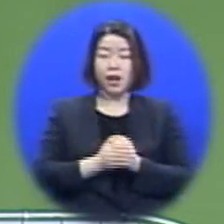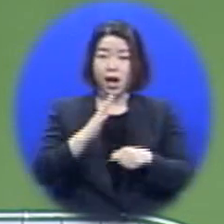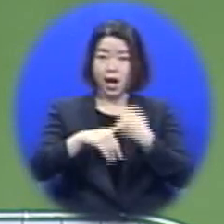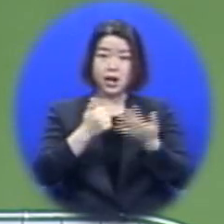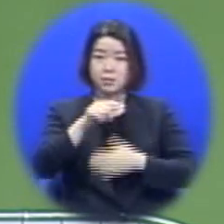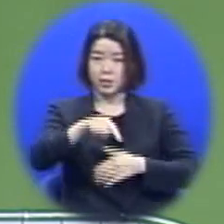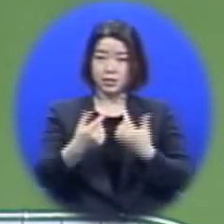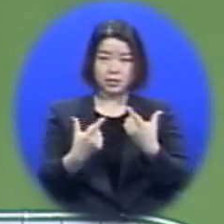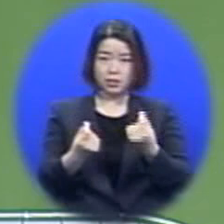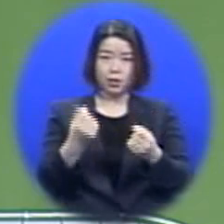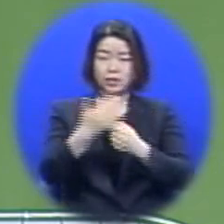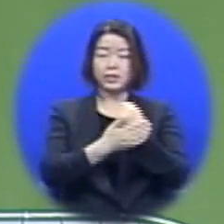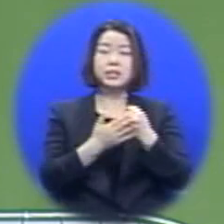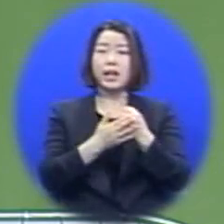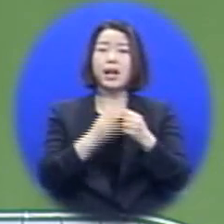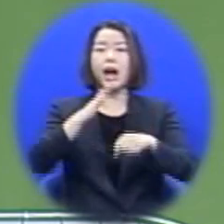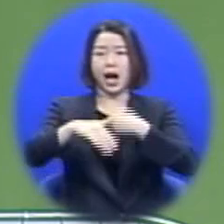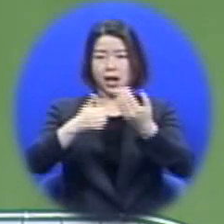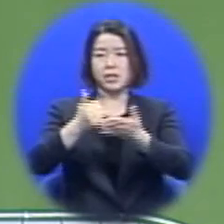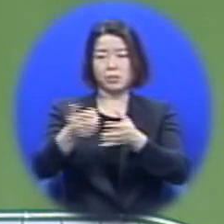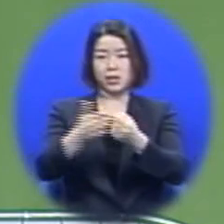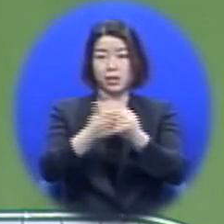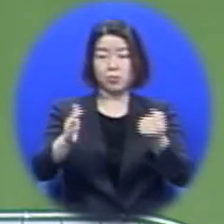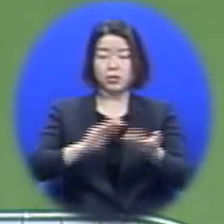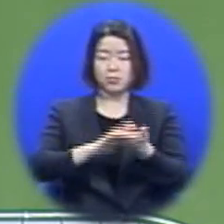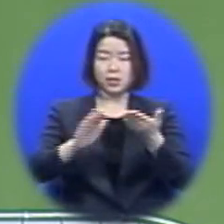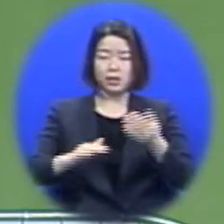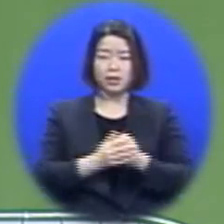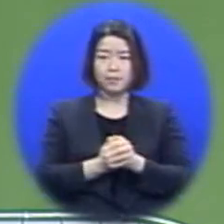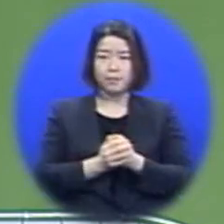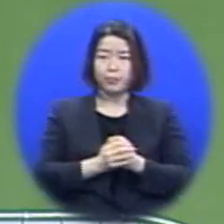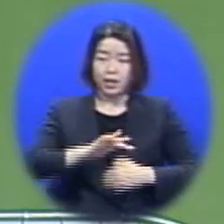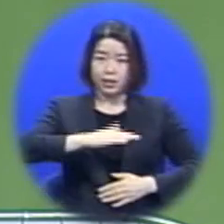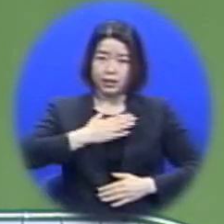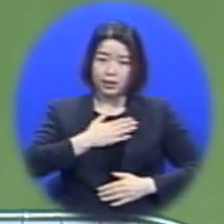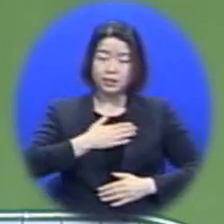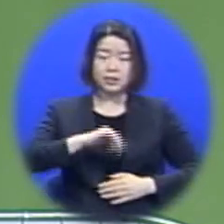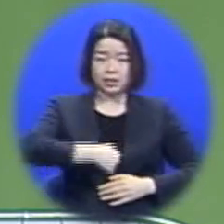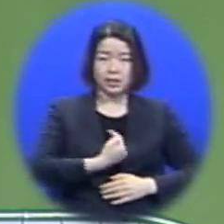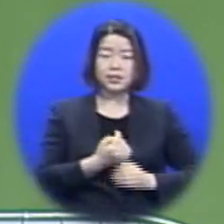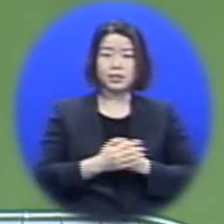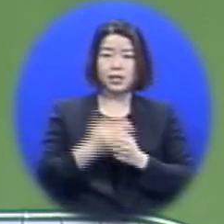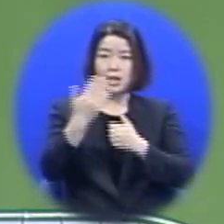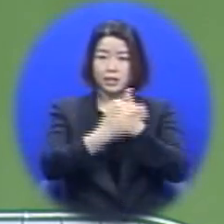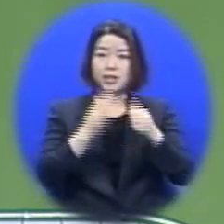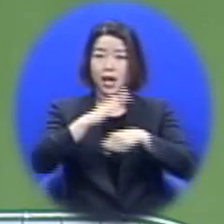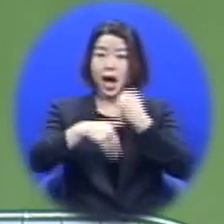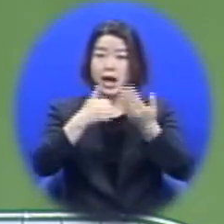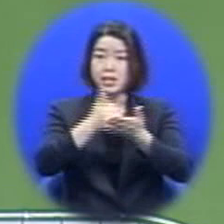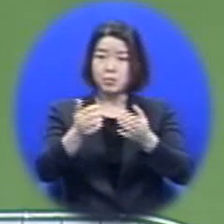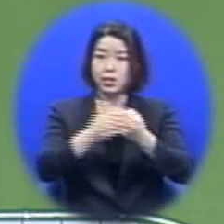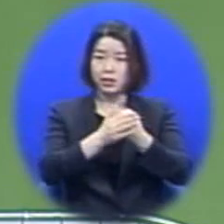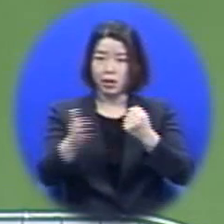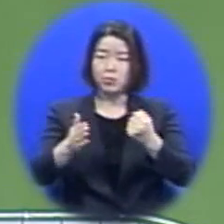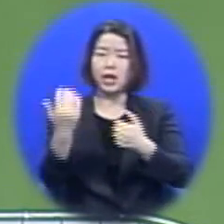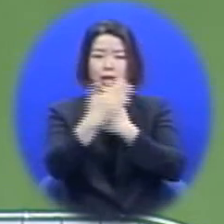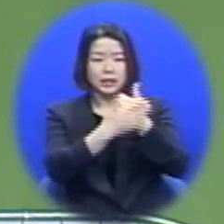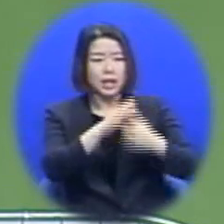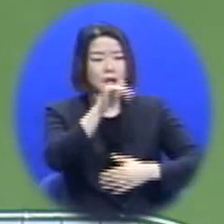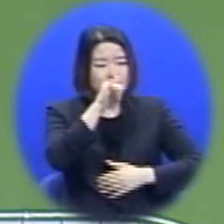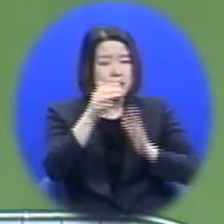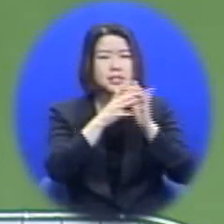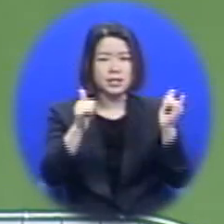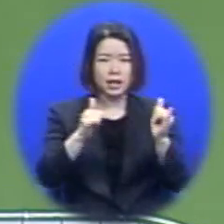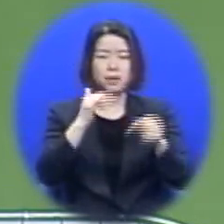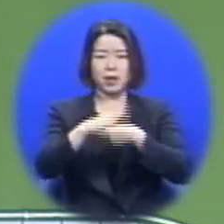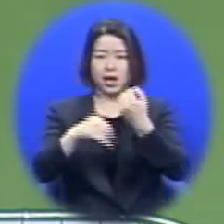그런 은혜의 하나님이시기 때문에. 당신이 은혜의 하나님이시니까 은혜가 있는 사람을